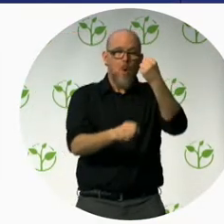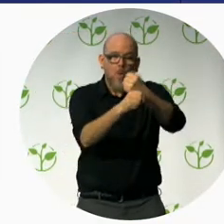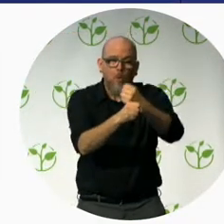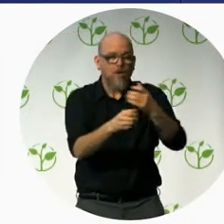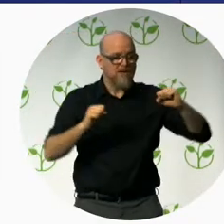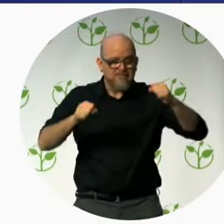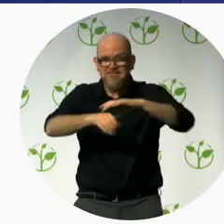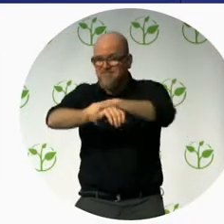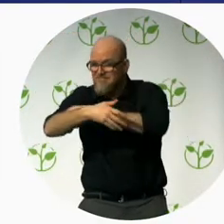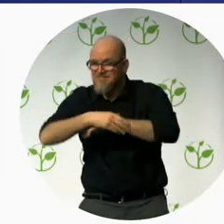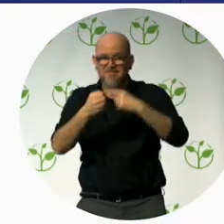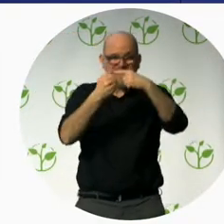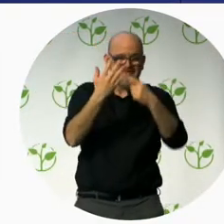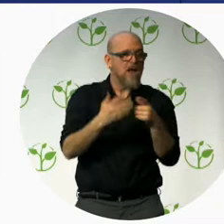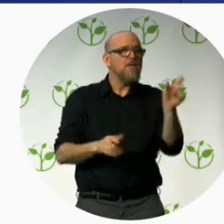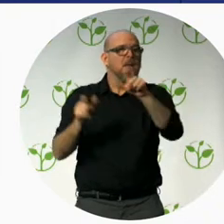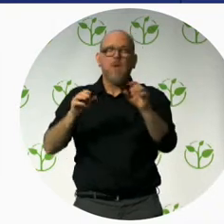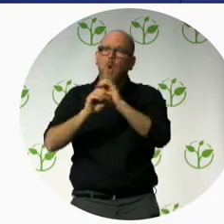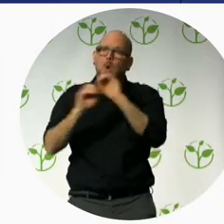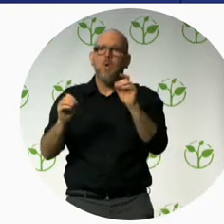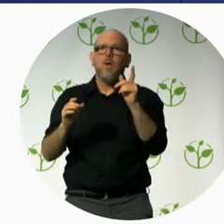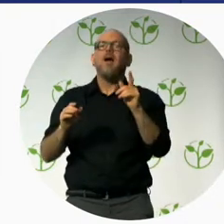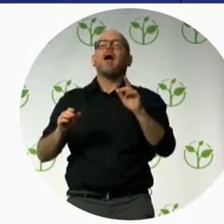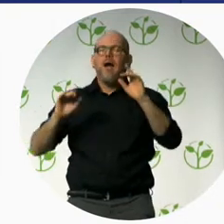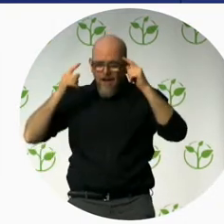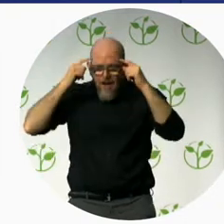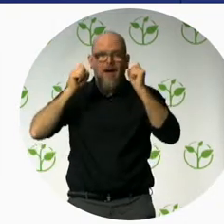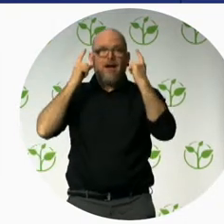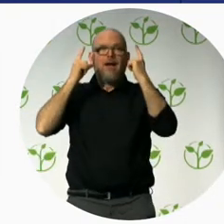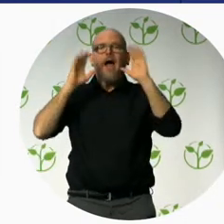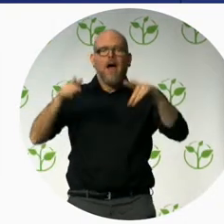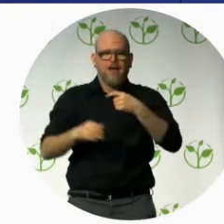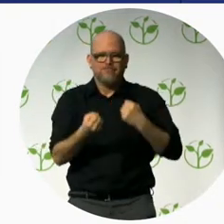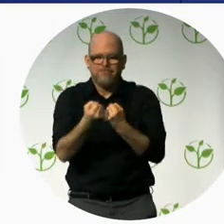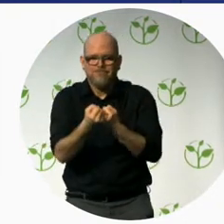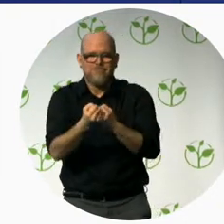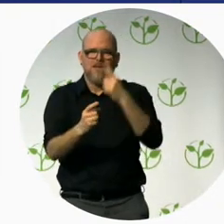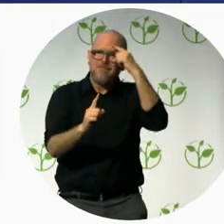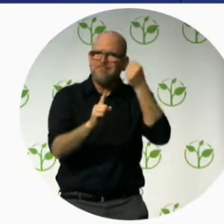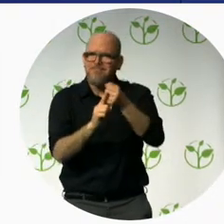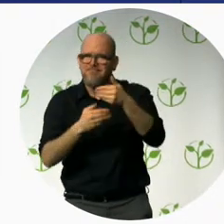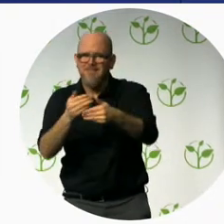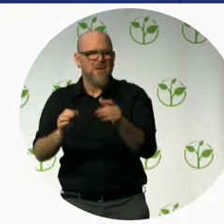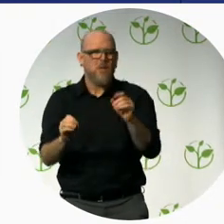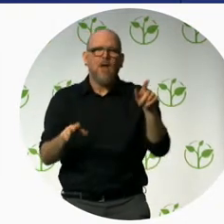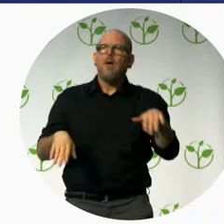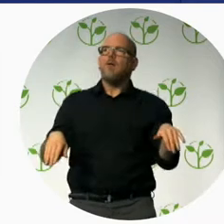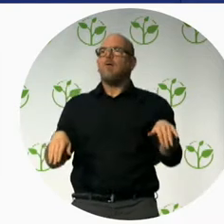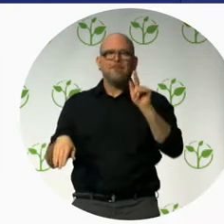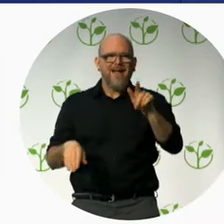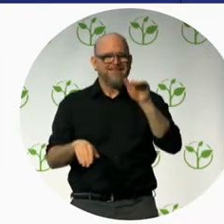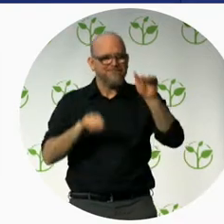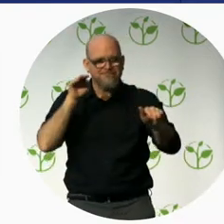niepełnosprawnościami nie są już wskazane na życie w instytucji, izolację, brak możliwości